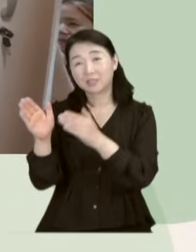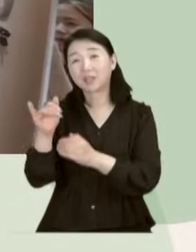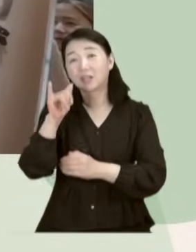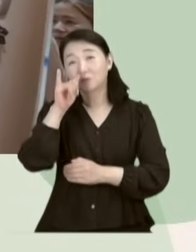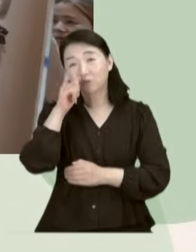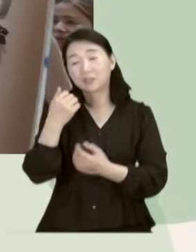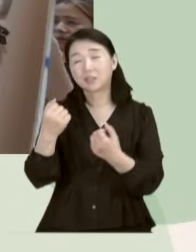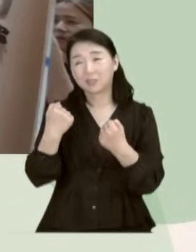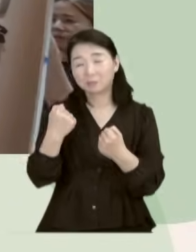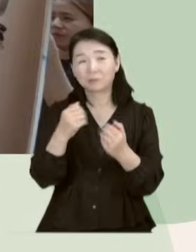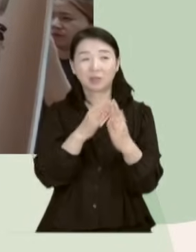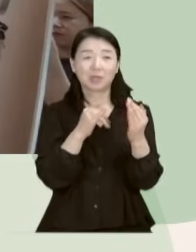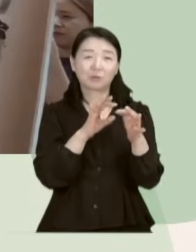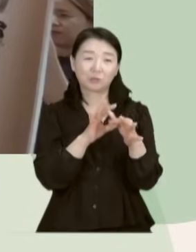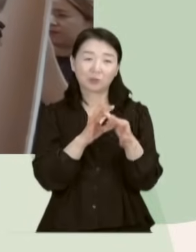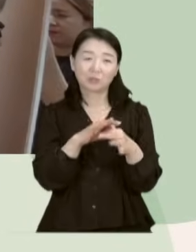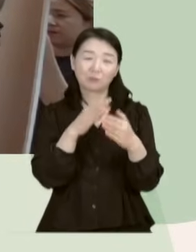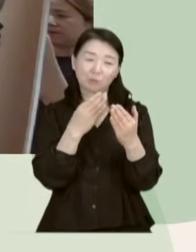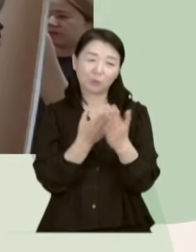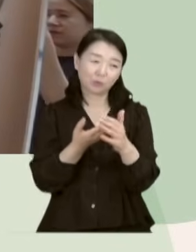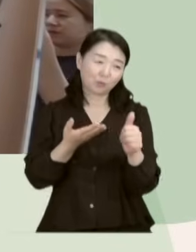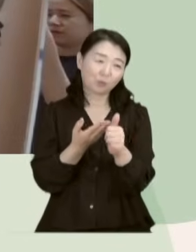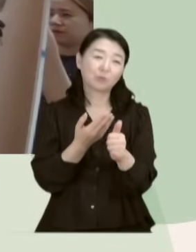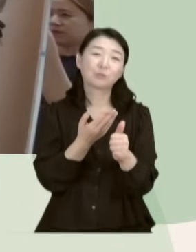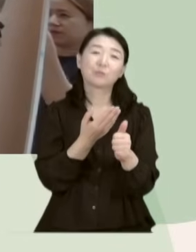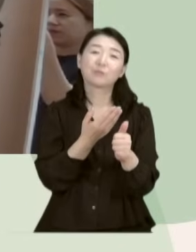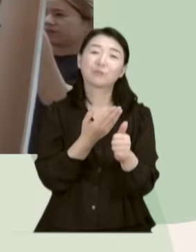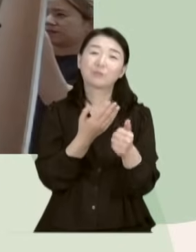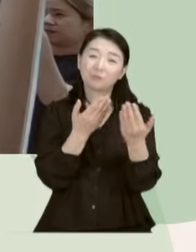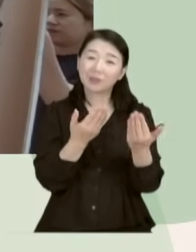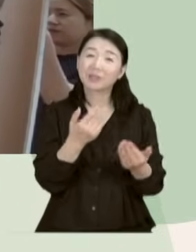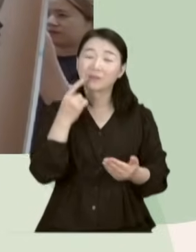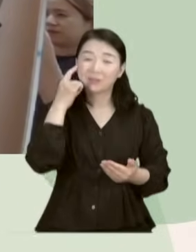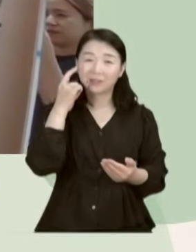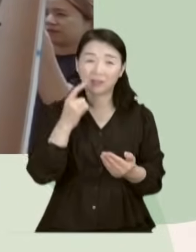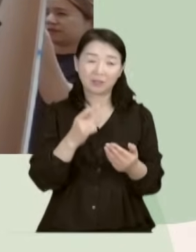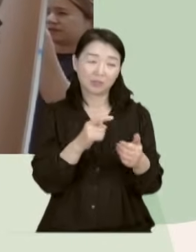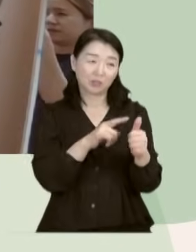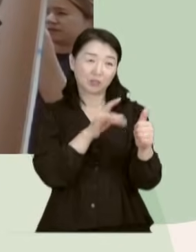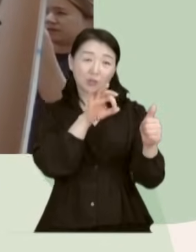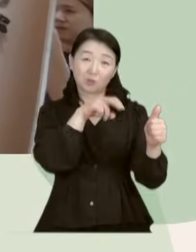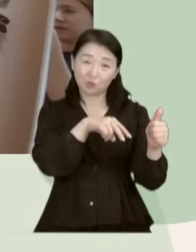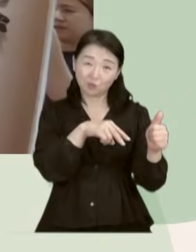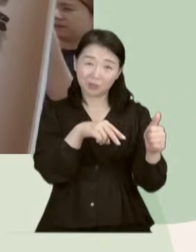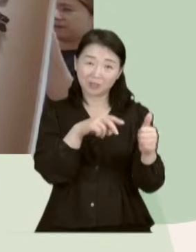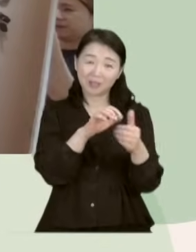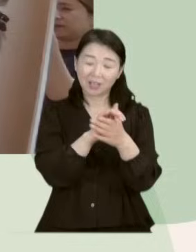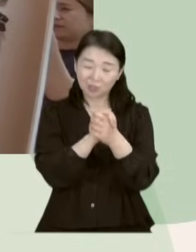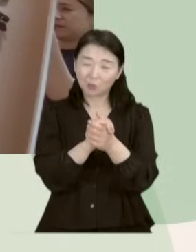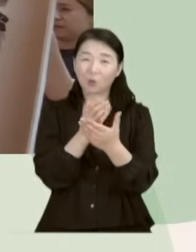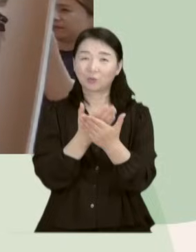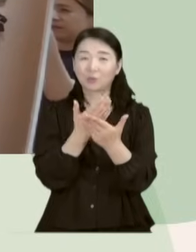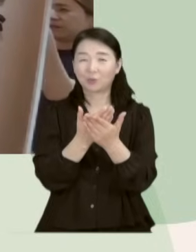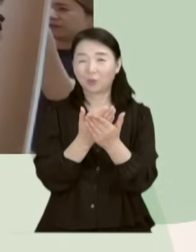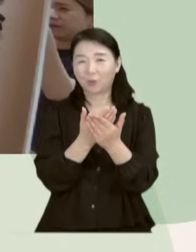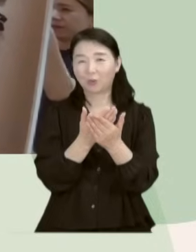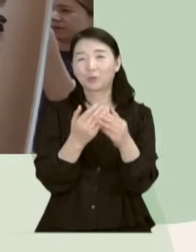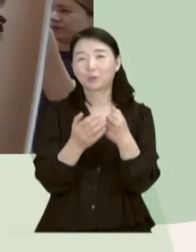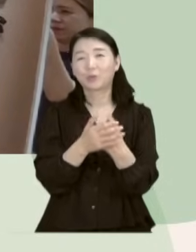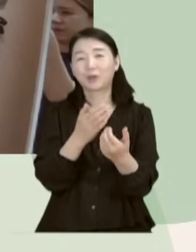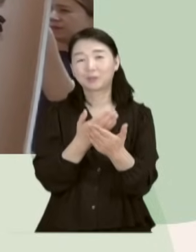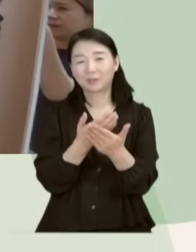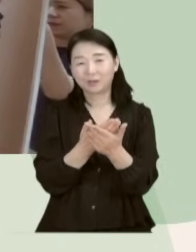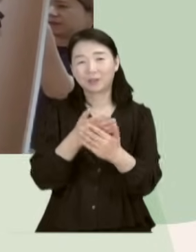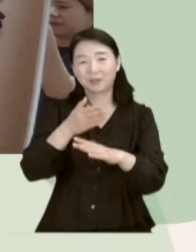지나갈 수 있는 힘을 또이 가족들을 통해서 공급받으시라고 생각해요 우리 윤은성 씨 그래서 많이 응원해 주시고